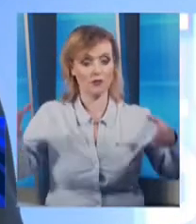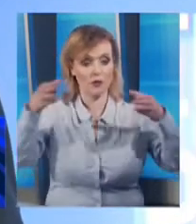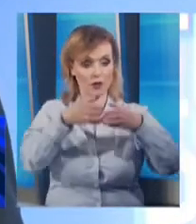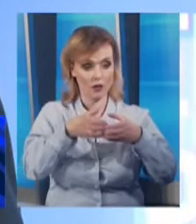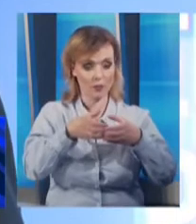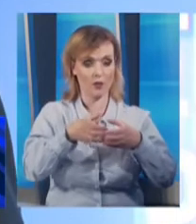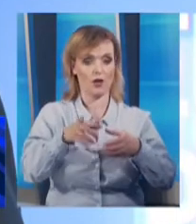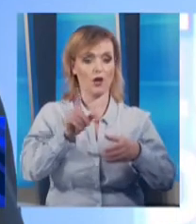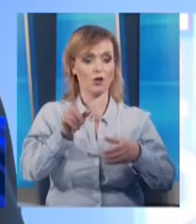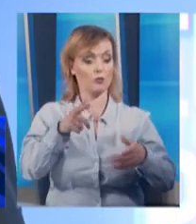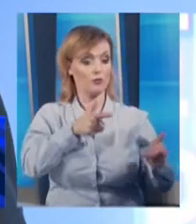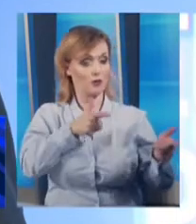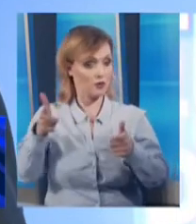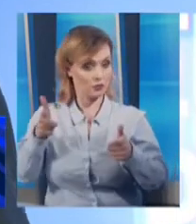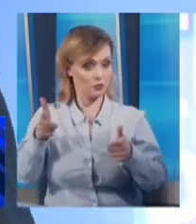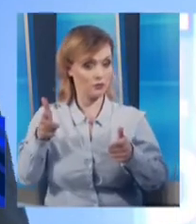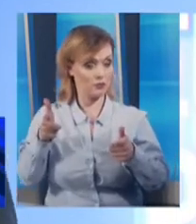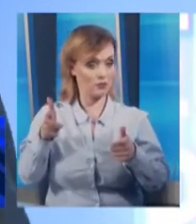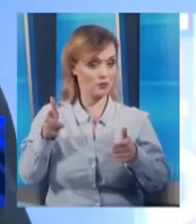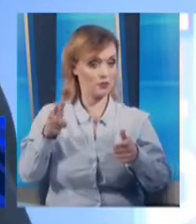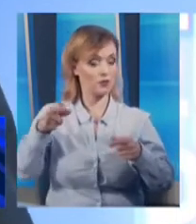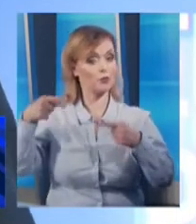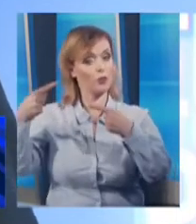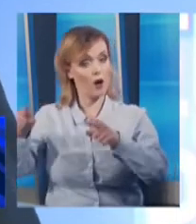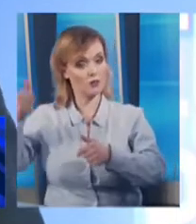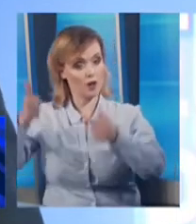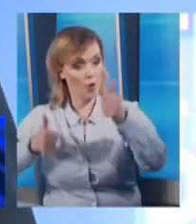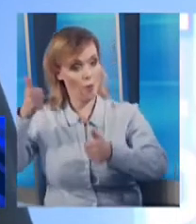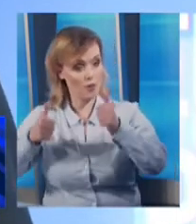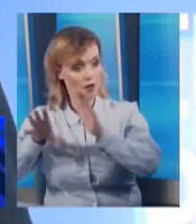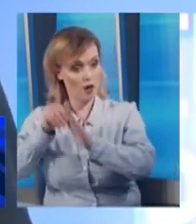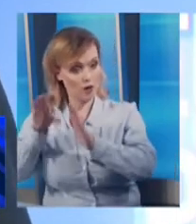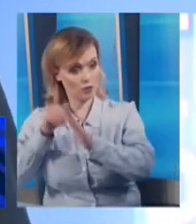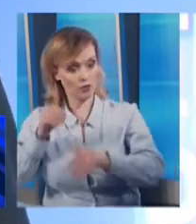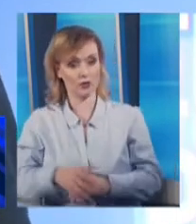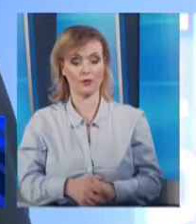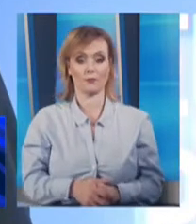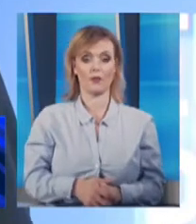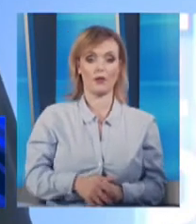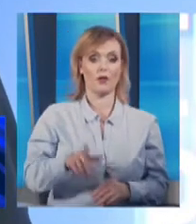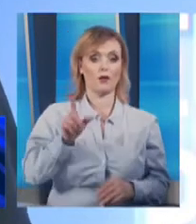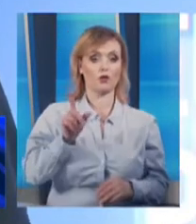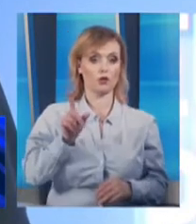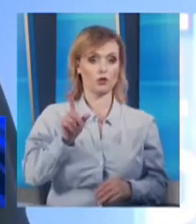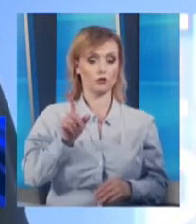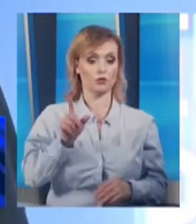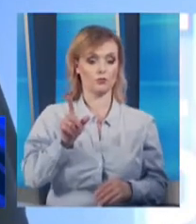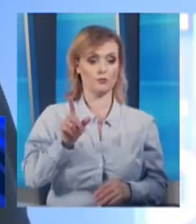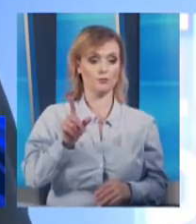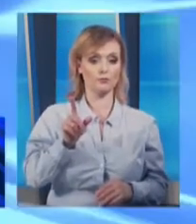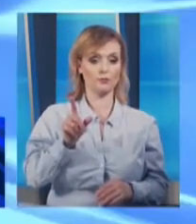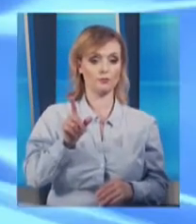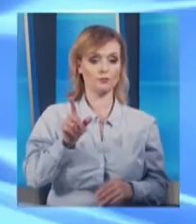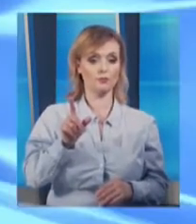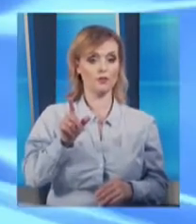a ne pregăti și pentru alte competiții electorale și pentru a valorifica la maximum. Și și